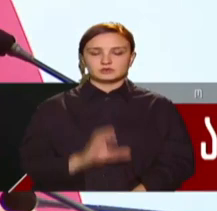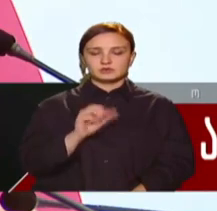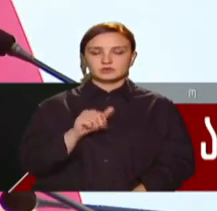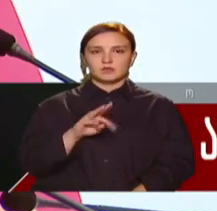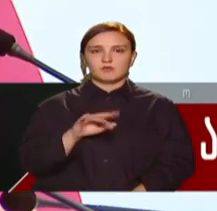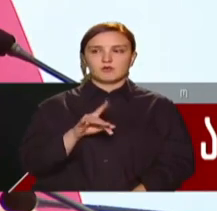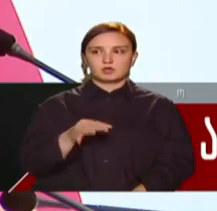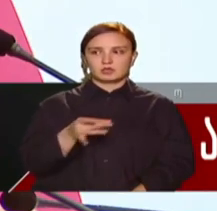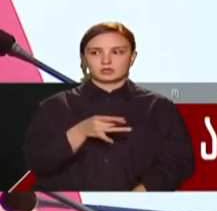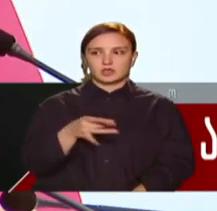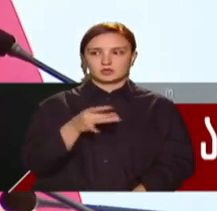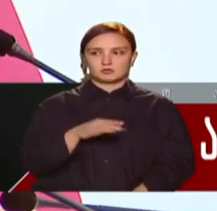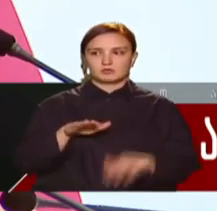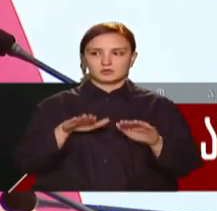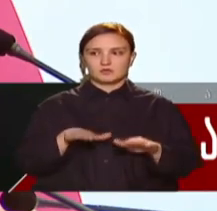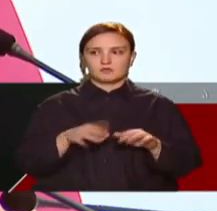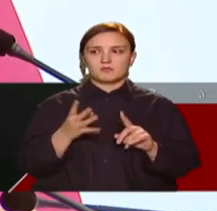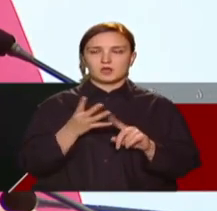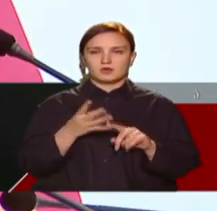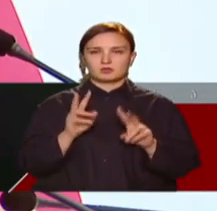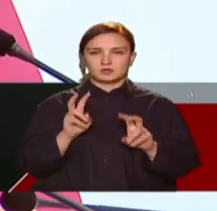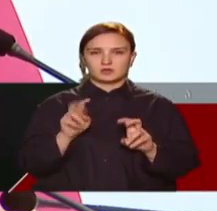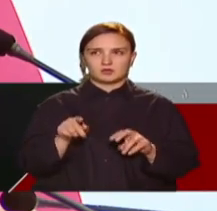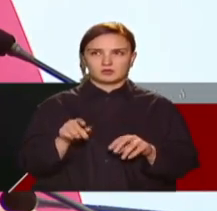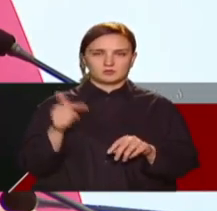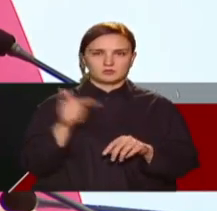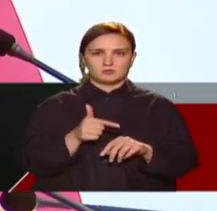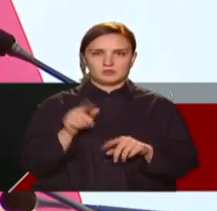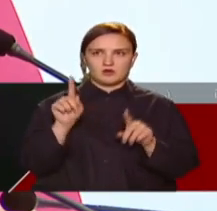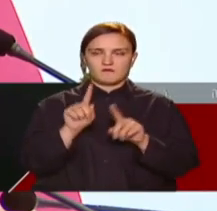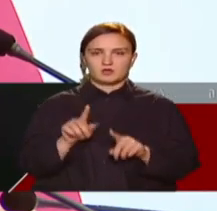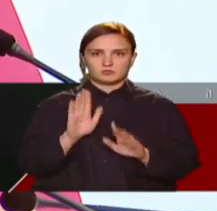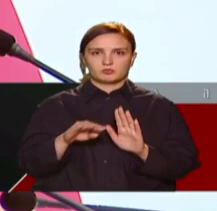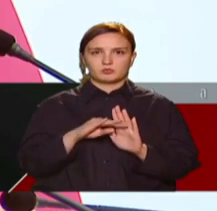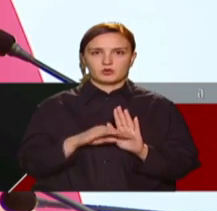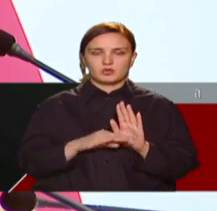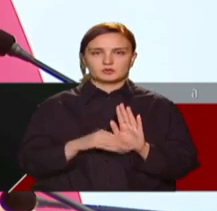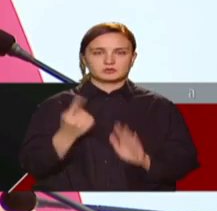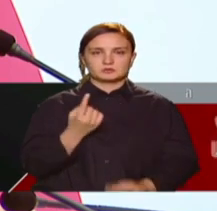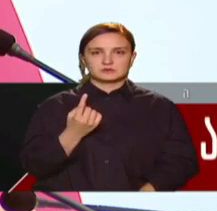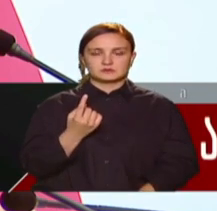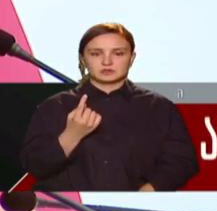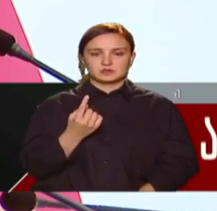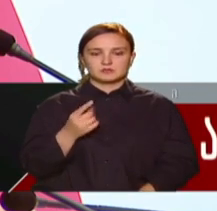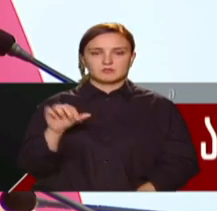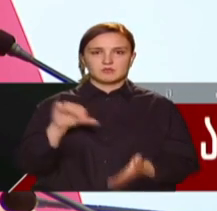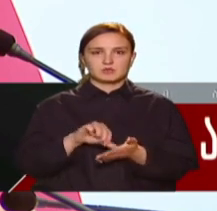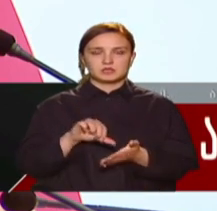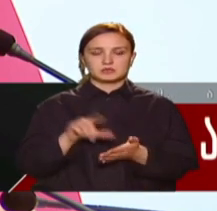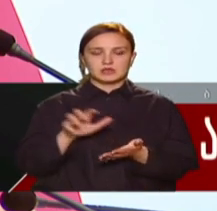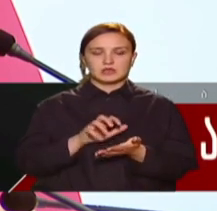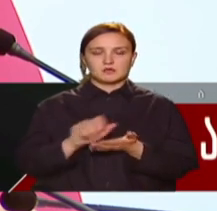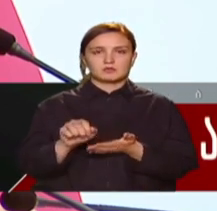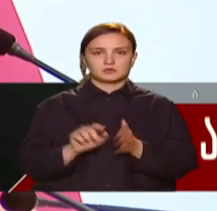რაიონში მდებარე მეოთხე კატეგორიის ავარიულობის მქონე შენობა იქნება პროგრამის პირველი მონაწილე, რომლის